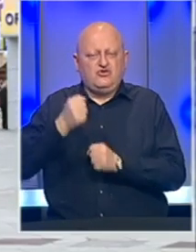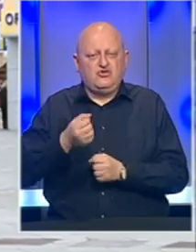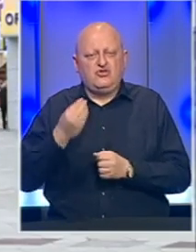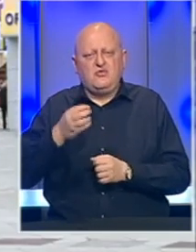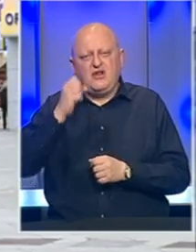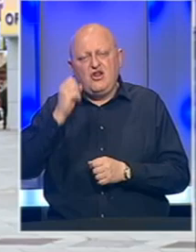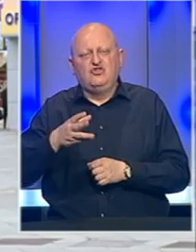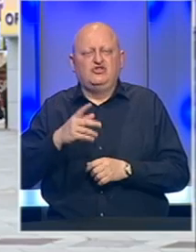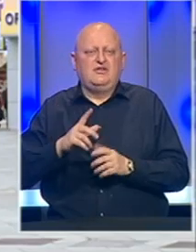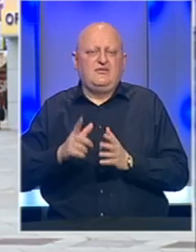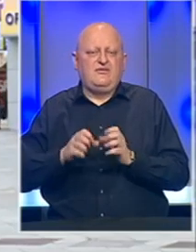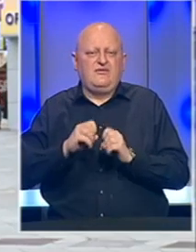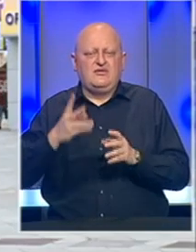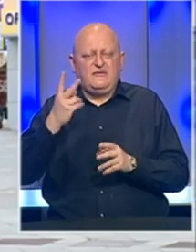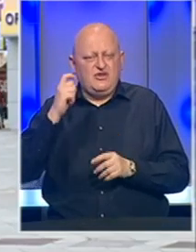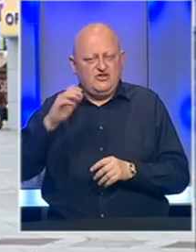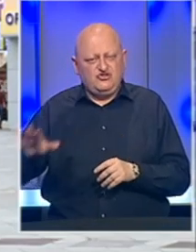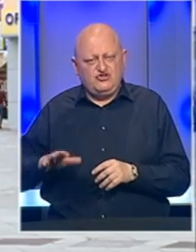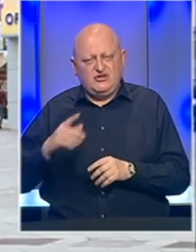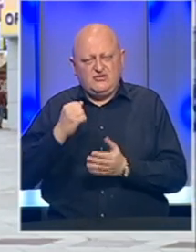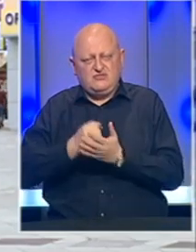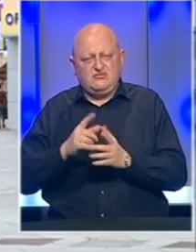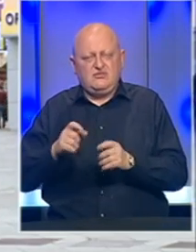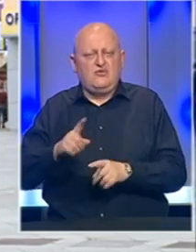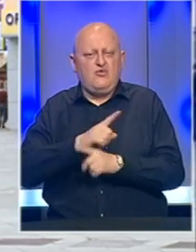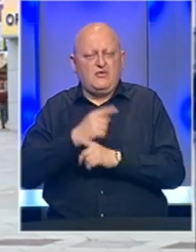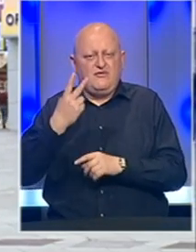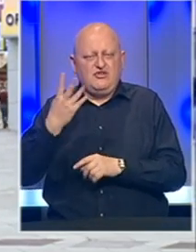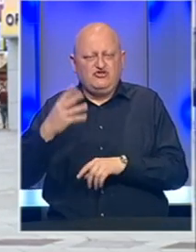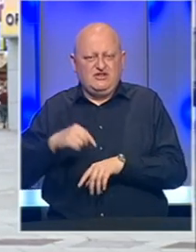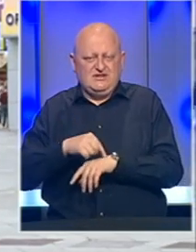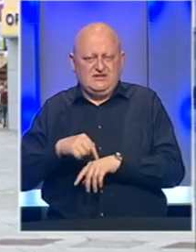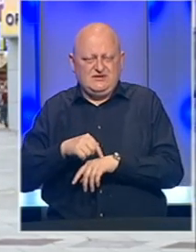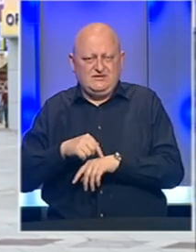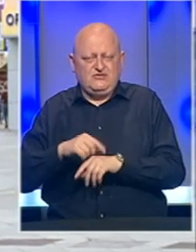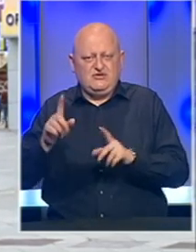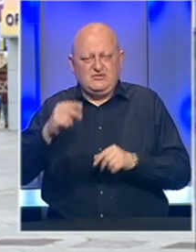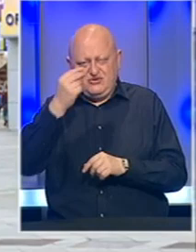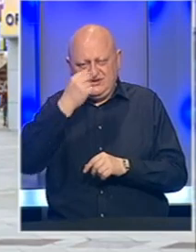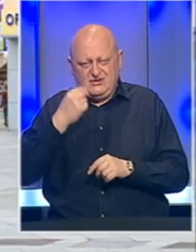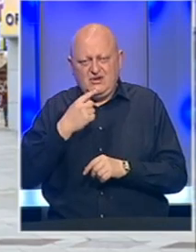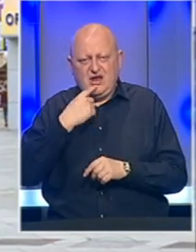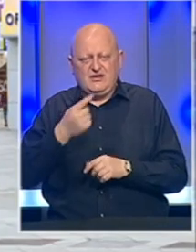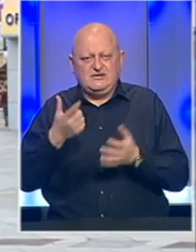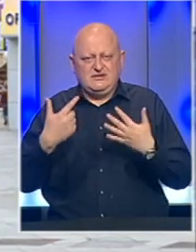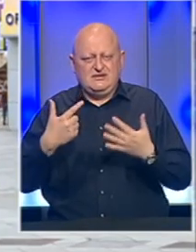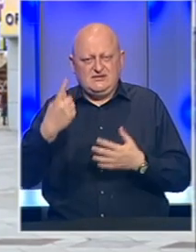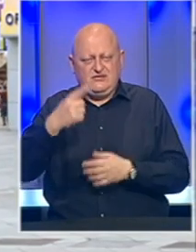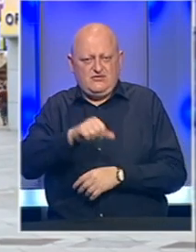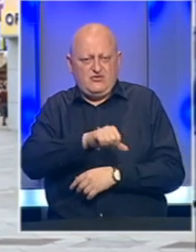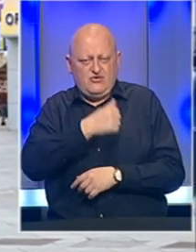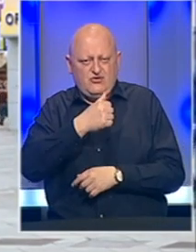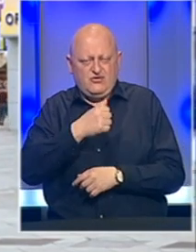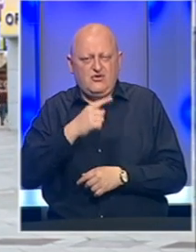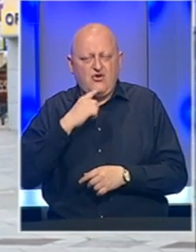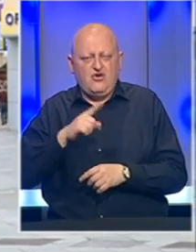dobre i loše vijesti. Dvije žene kod kojih je potvrđen virus korona preminule su protekla 24 časa u Republici Srpskoj. Radi se o 71-godišnjakinji